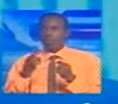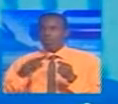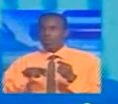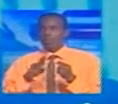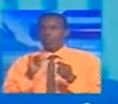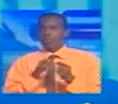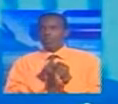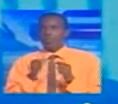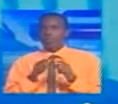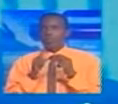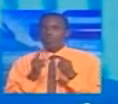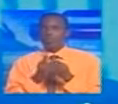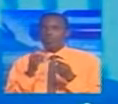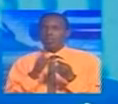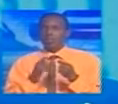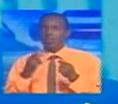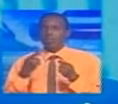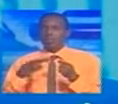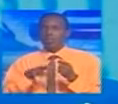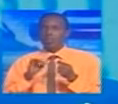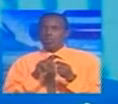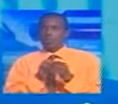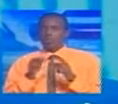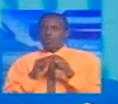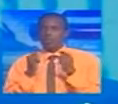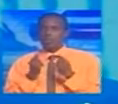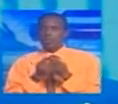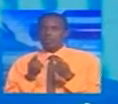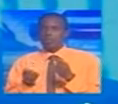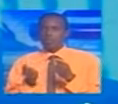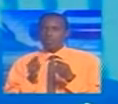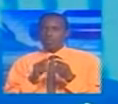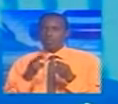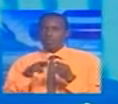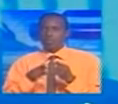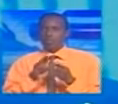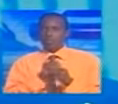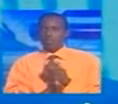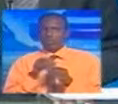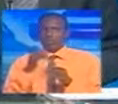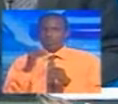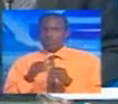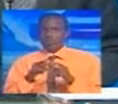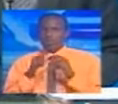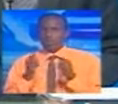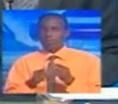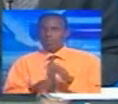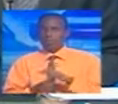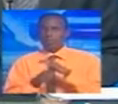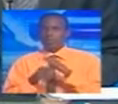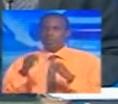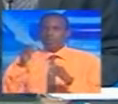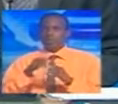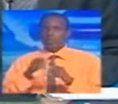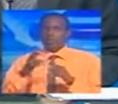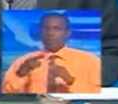donc à ce que les efforts soient concentrés sur les secours au sinistre. Et de son côté, le ministre de l'Intérieur a